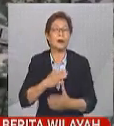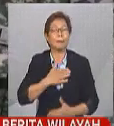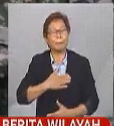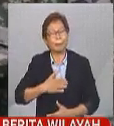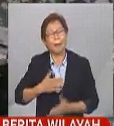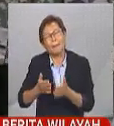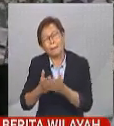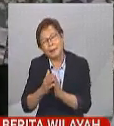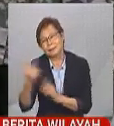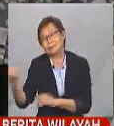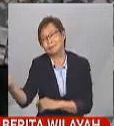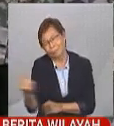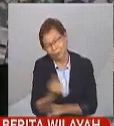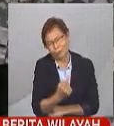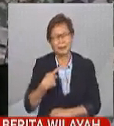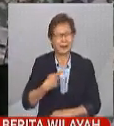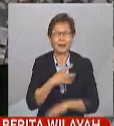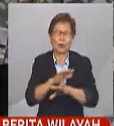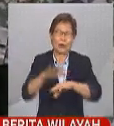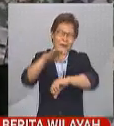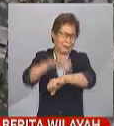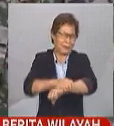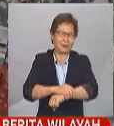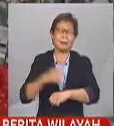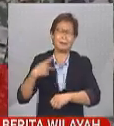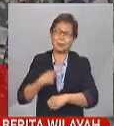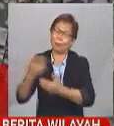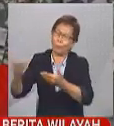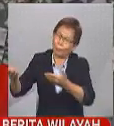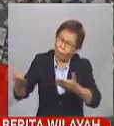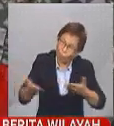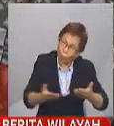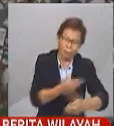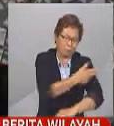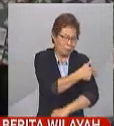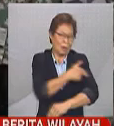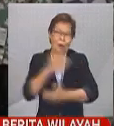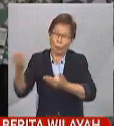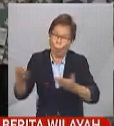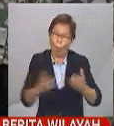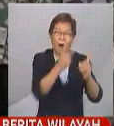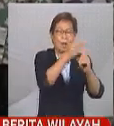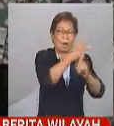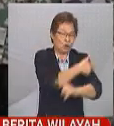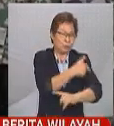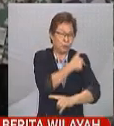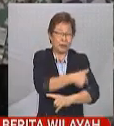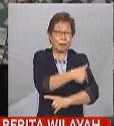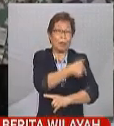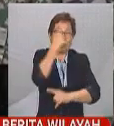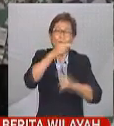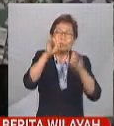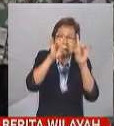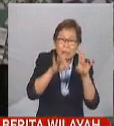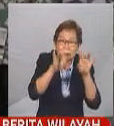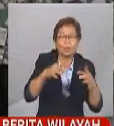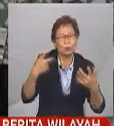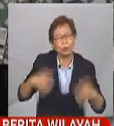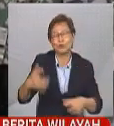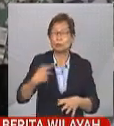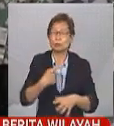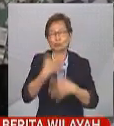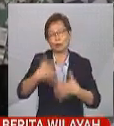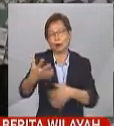bukan kita-kita enak bahwa mereka ke hospital untuk untuk saringan tapi memang kita Dahsyat kapal Labobar